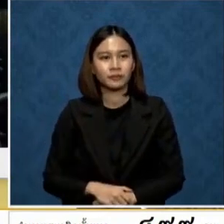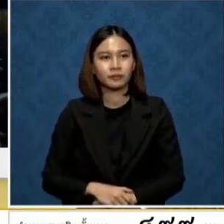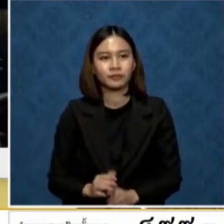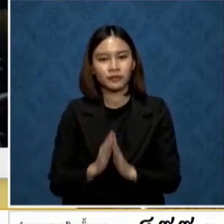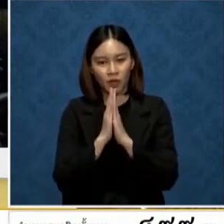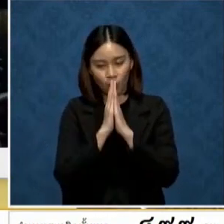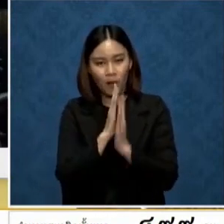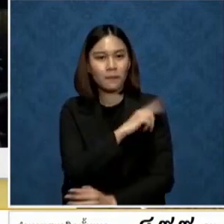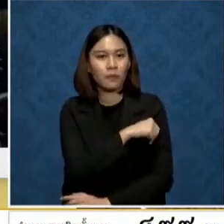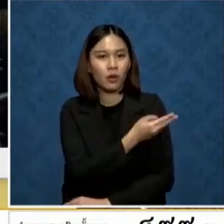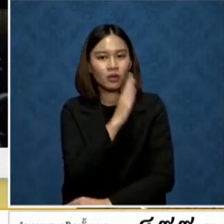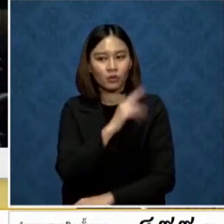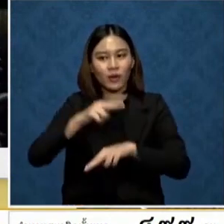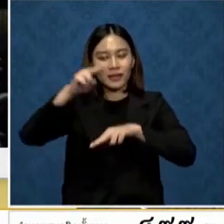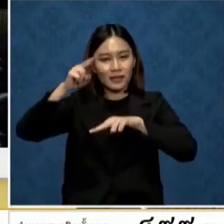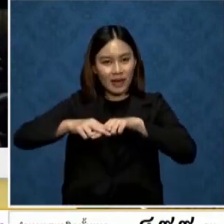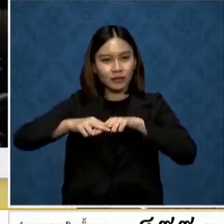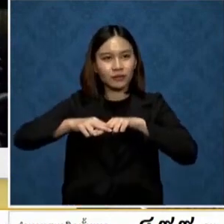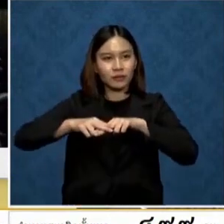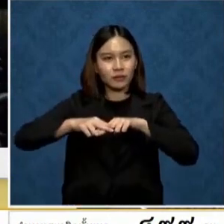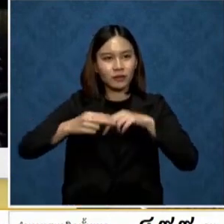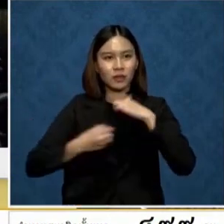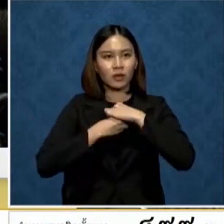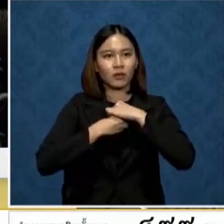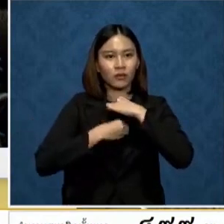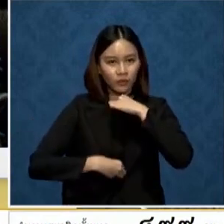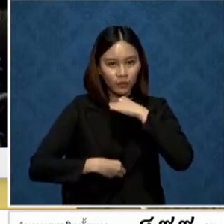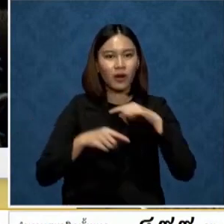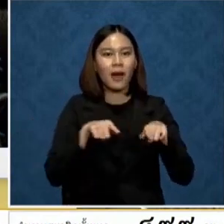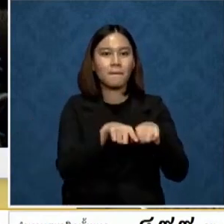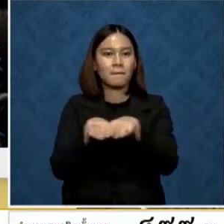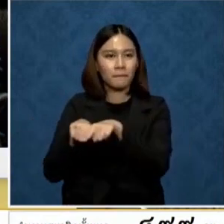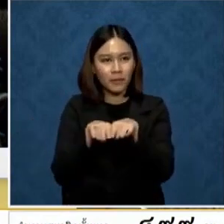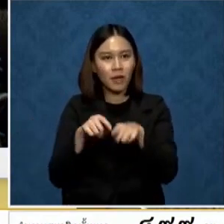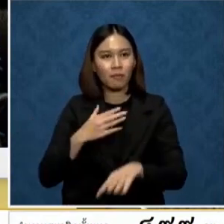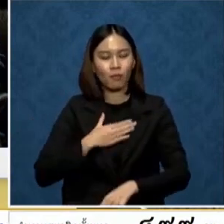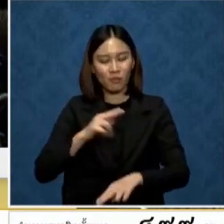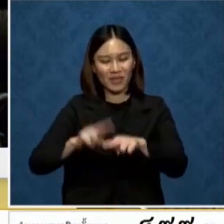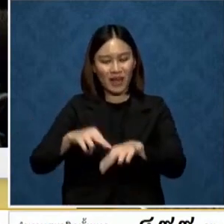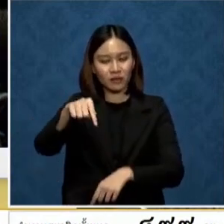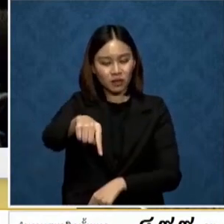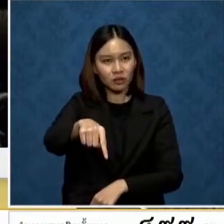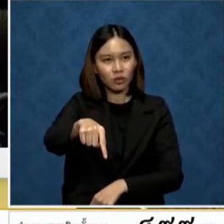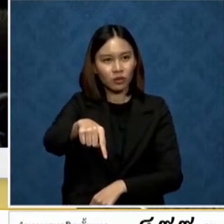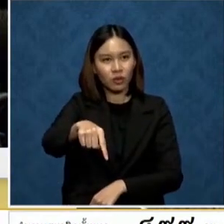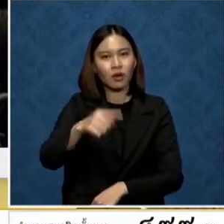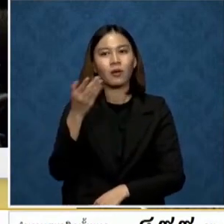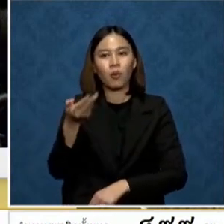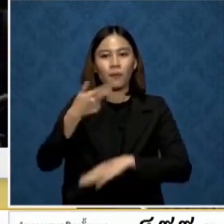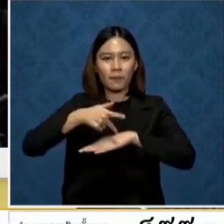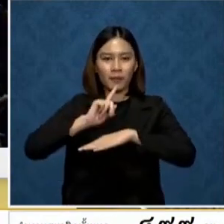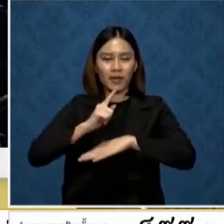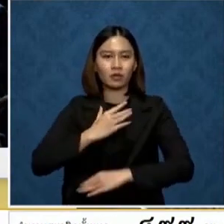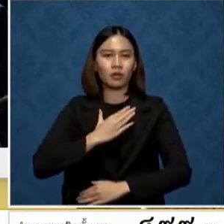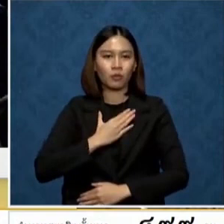ครับเวลาท่านขึ้นนั่งบนบัลลังก์ท่านผูกไท้ใส่สูตรเหมือนพวกผมนะครับผมนั่งอยู่ข้างล่างอย่างน้อยท่านก็เป็นประธานผม